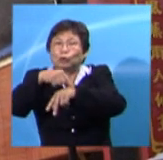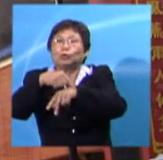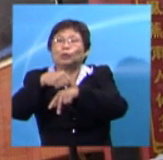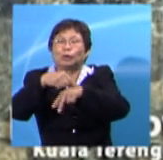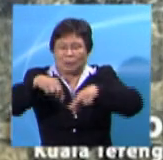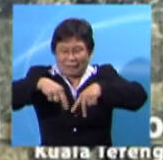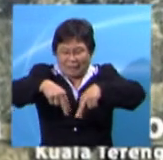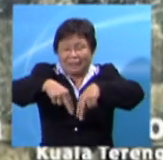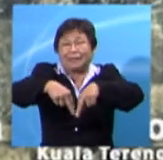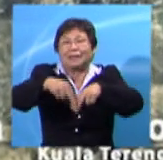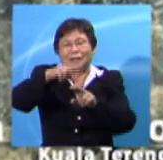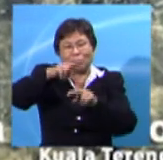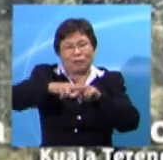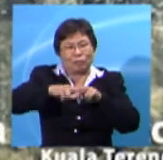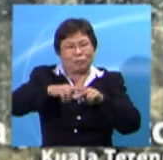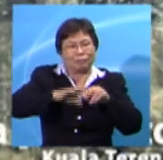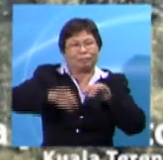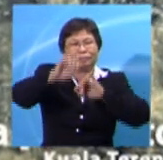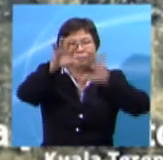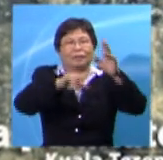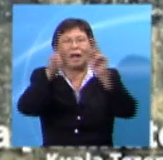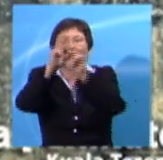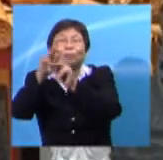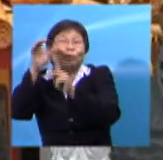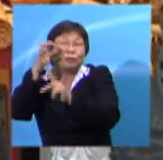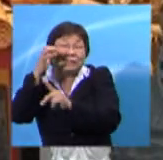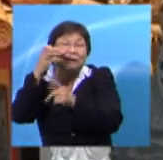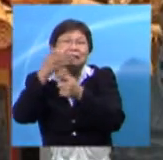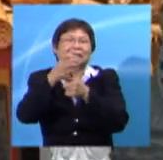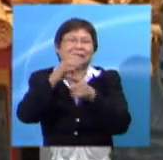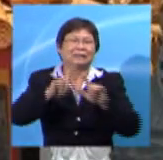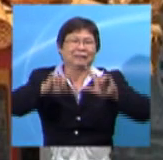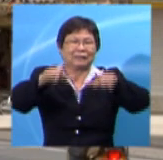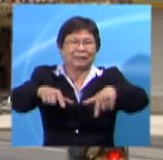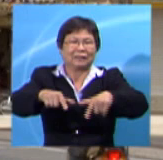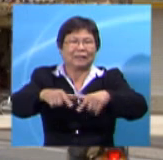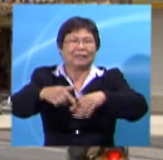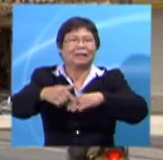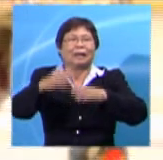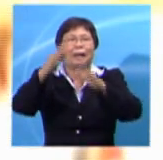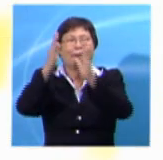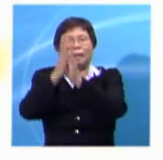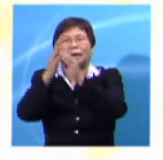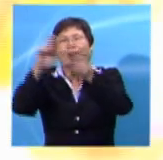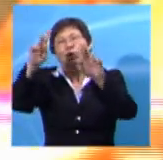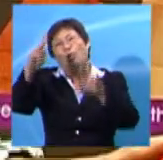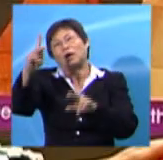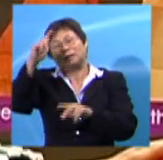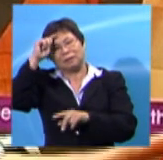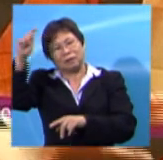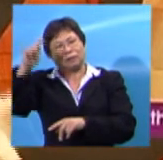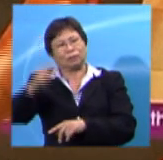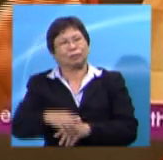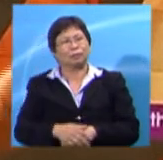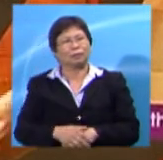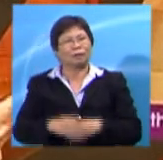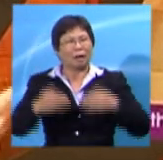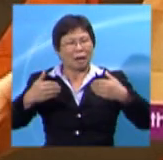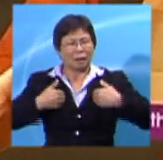menghiasi pintu pagar kawasan penempatan Kampung Cina yang terletak di pinggir Bandar Kuala Terengganu